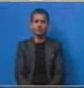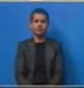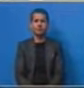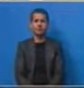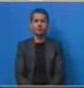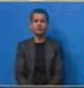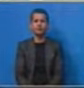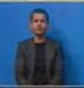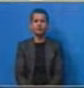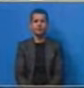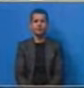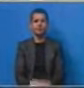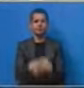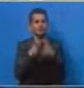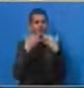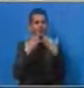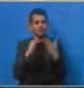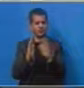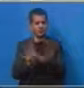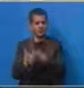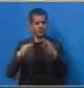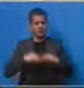Faleminderit, zotin e kryetar.